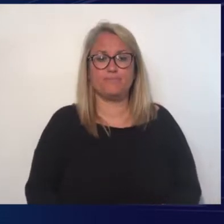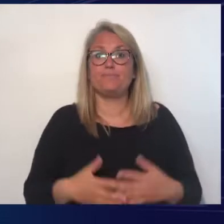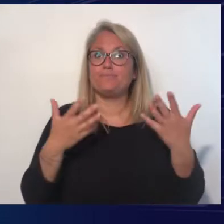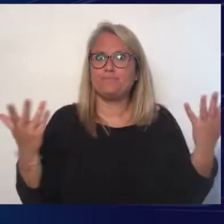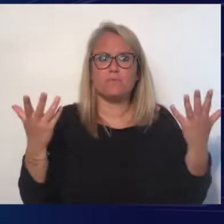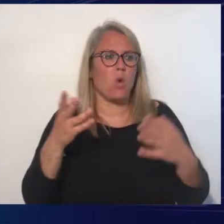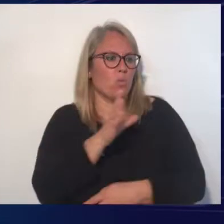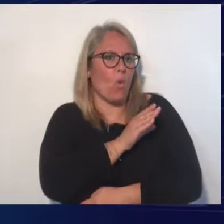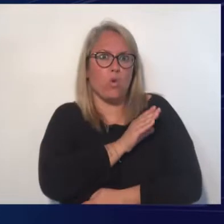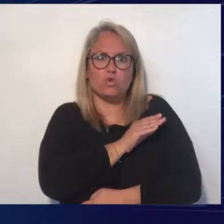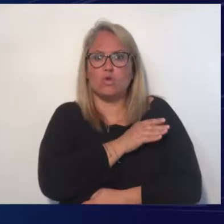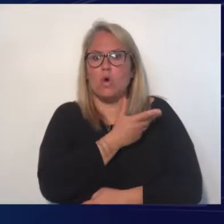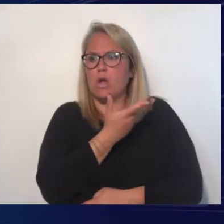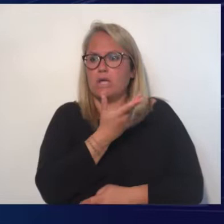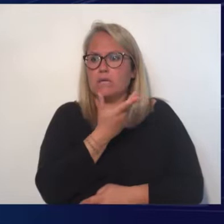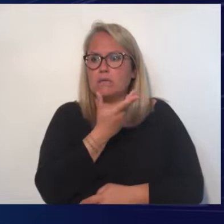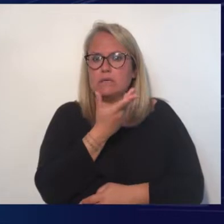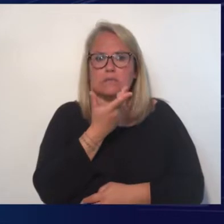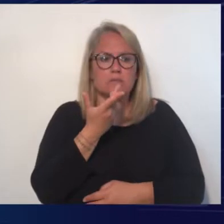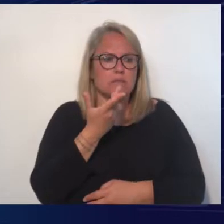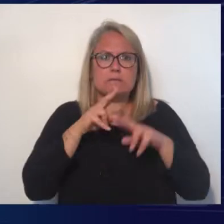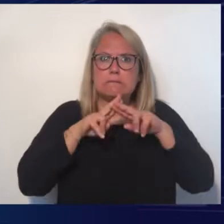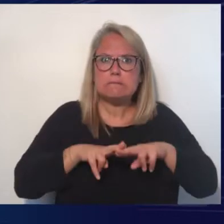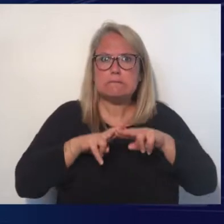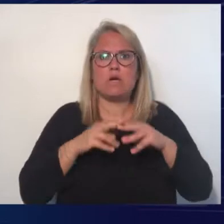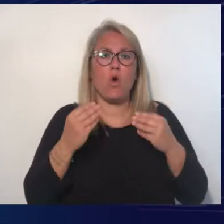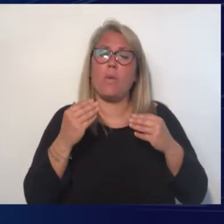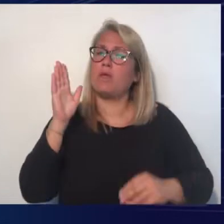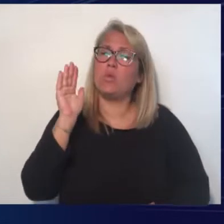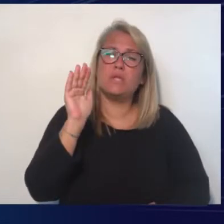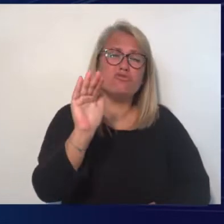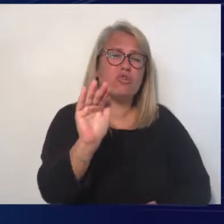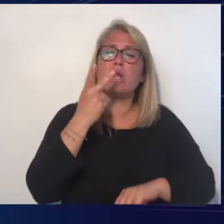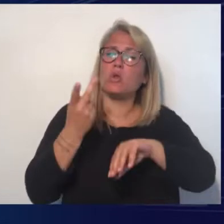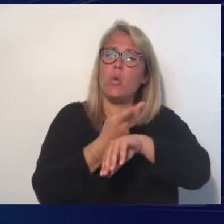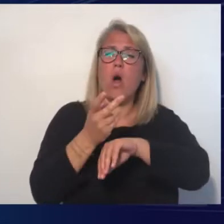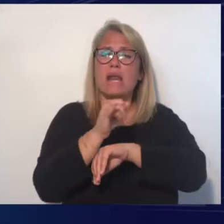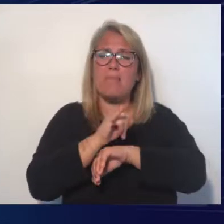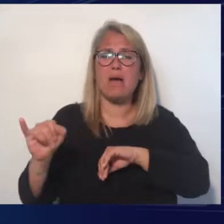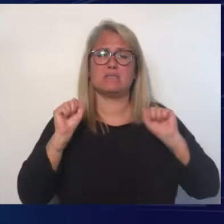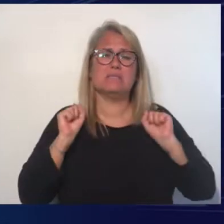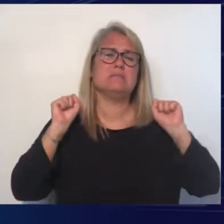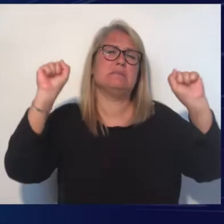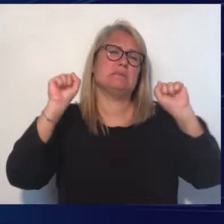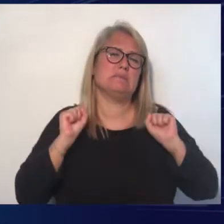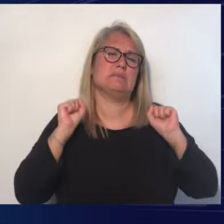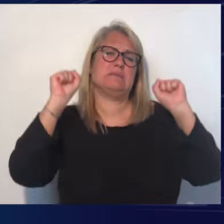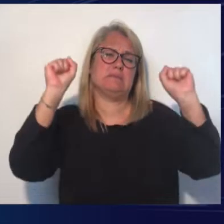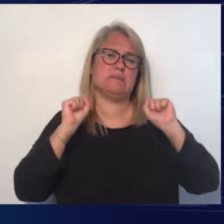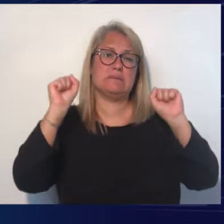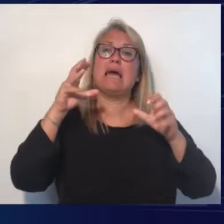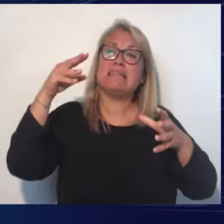perdita della massa muscolare, l'astronauta obbligatoriamente deve fare ogni giorno 2 ore e mezzo di attività fisica su